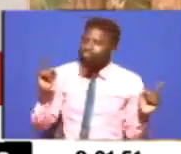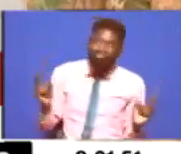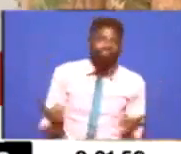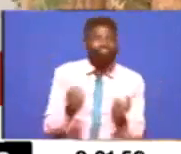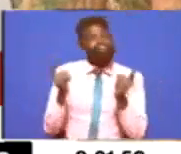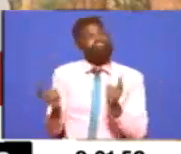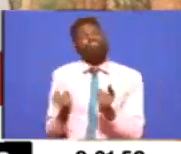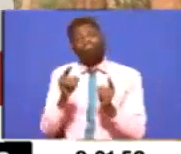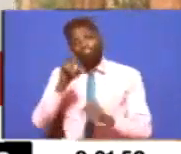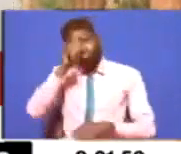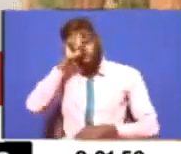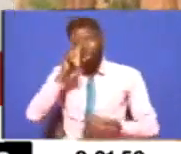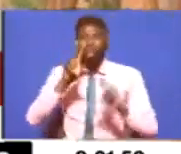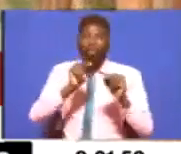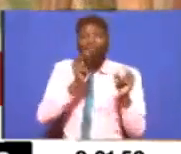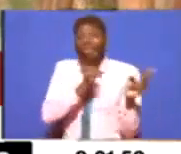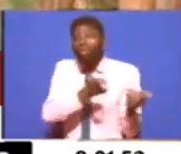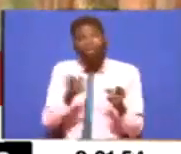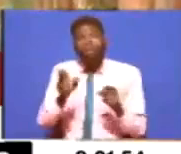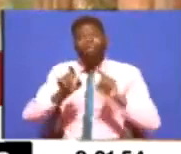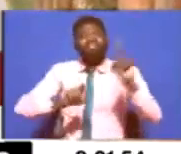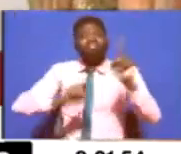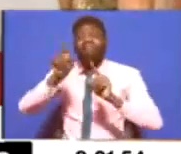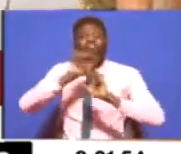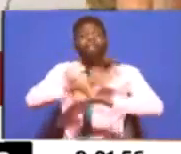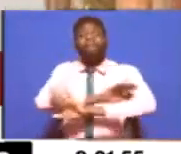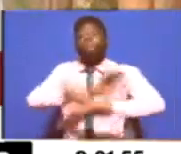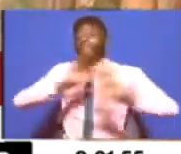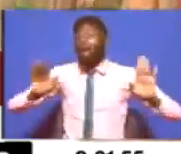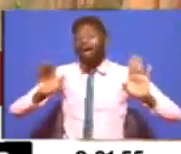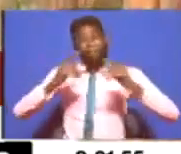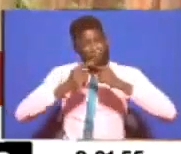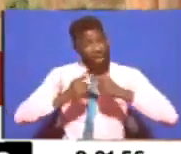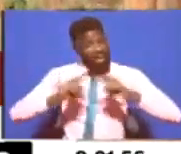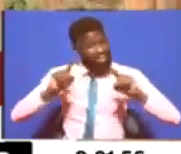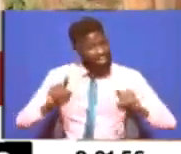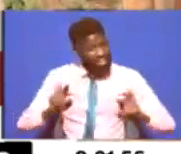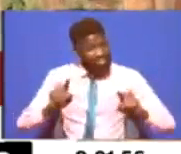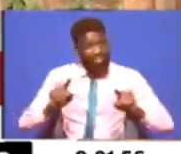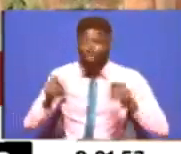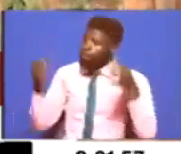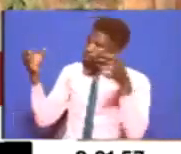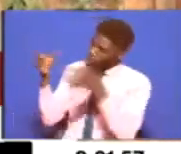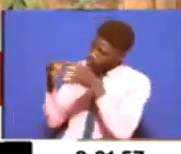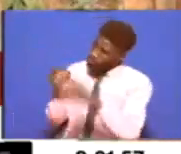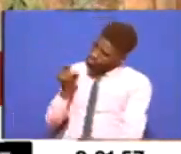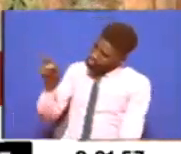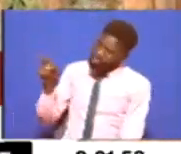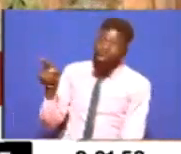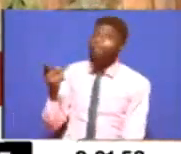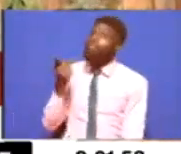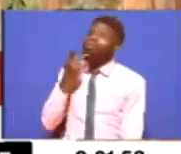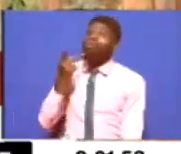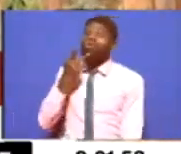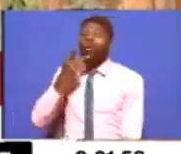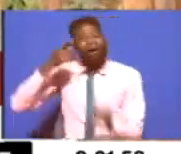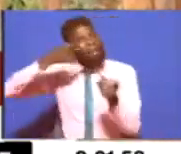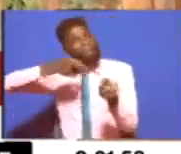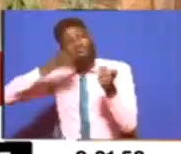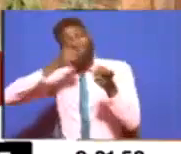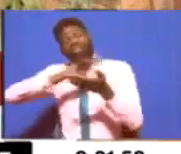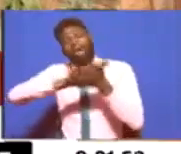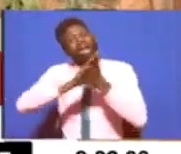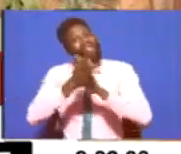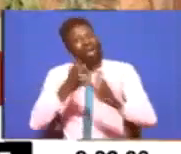tu kama wasafiri wengine. Lakini sasa hapo kote wakamuua bure tu hivyo. Hata mimi nasikia